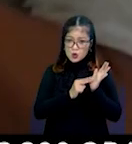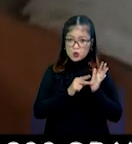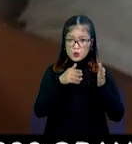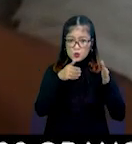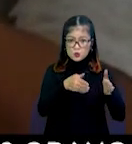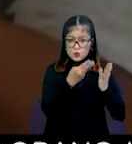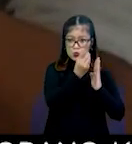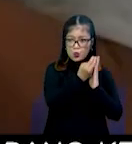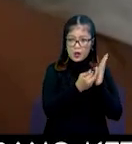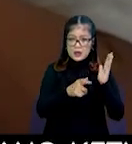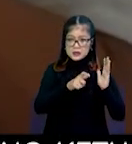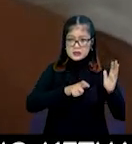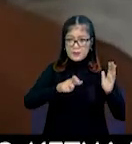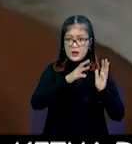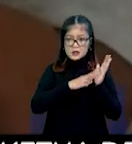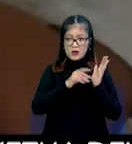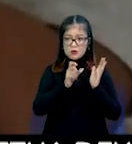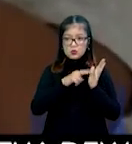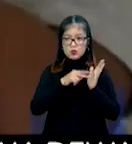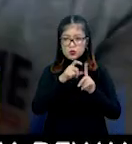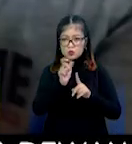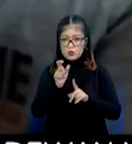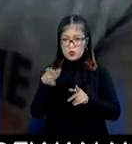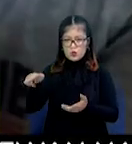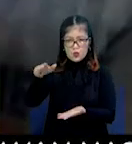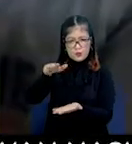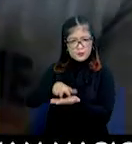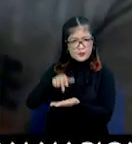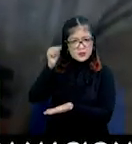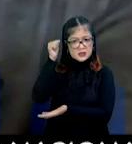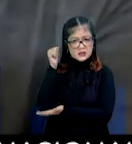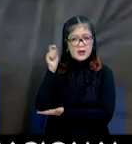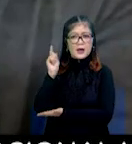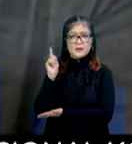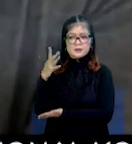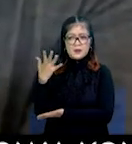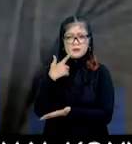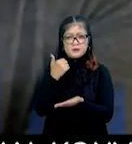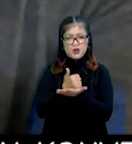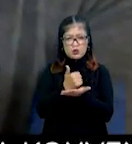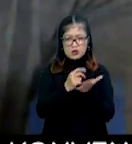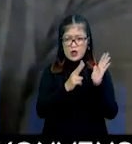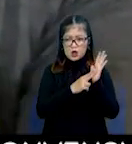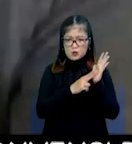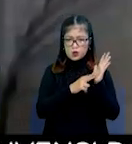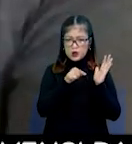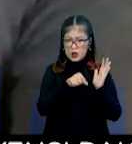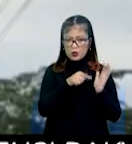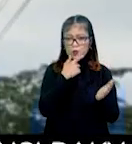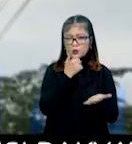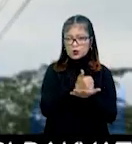Mundu, Cirebon, Jawa Barat tiba-tiba ditetapkan sebagai tersangka. Padahal Nur Hayati menjadi whistleblower dugaan